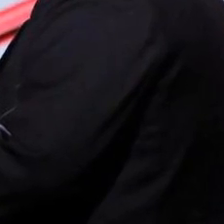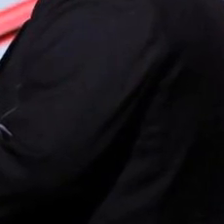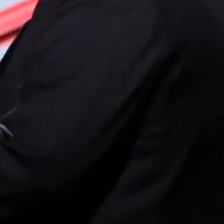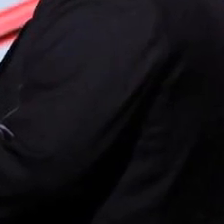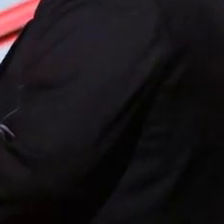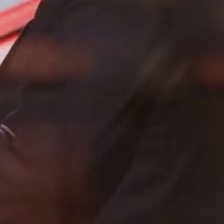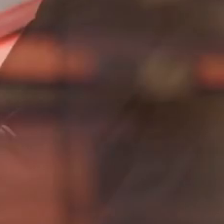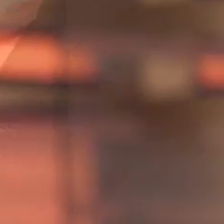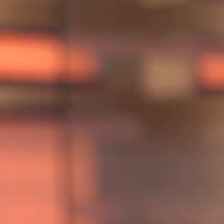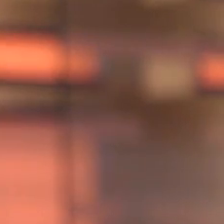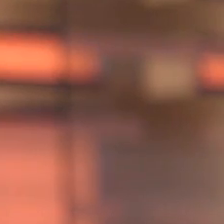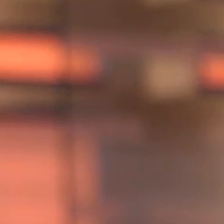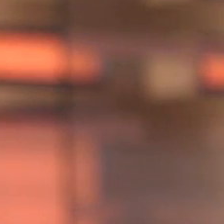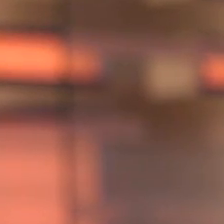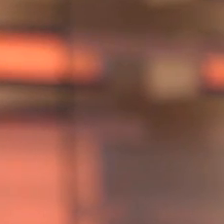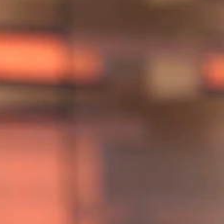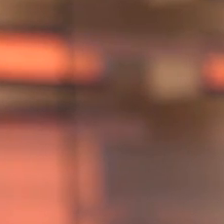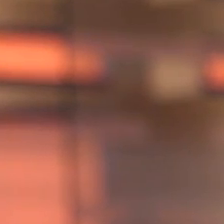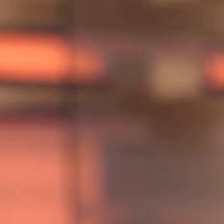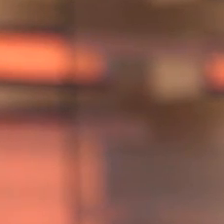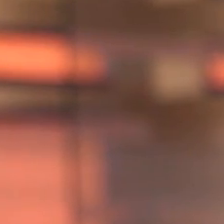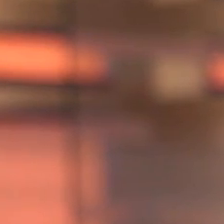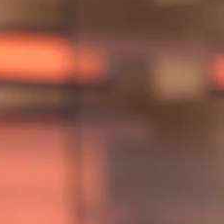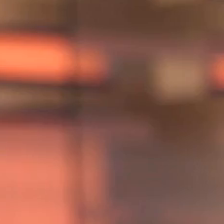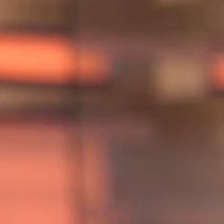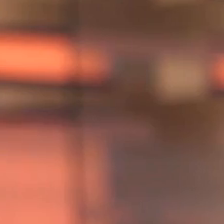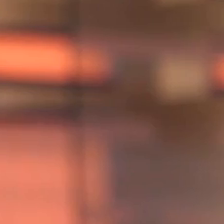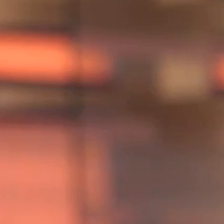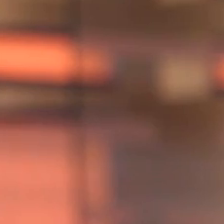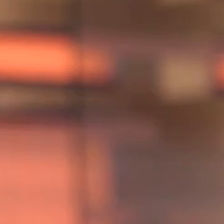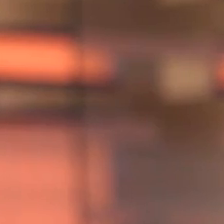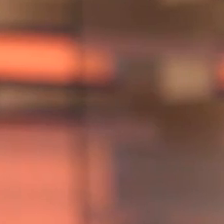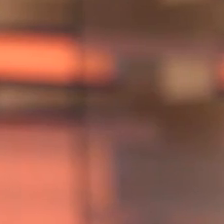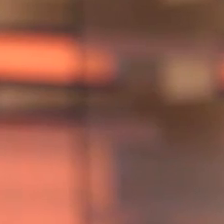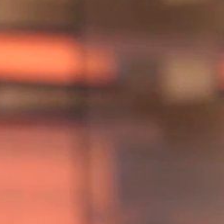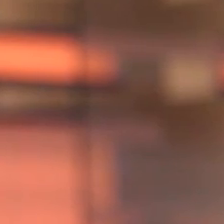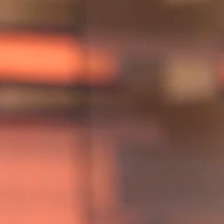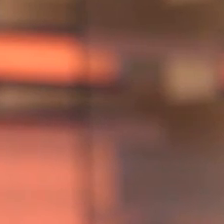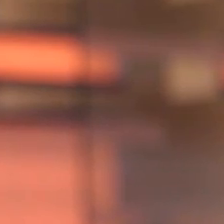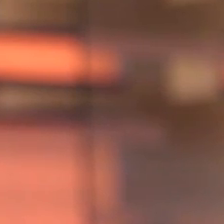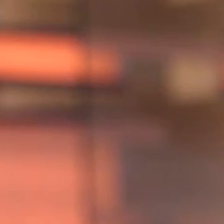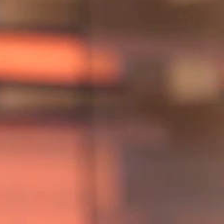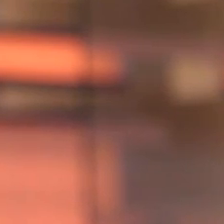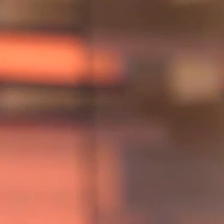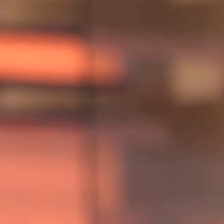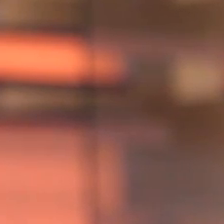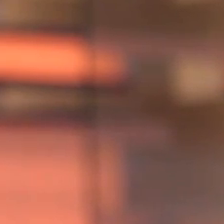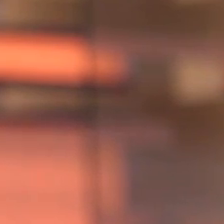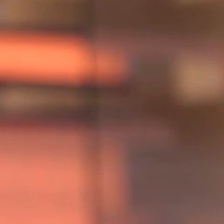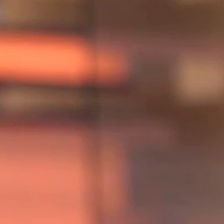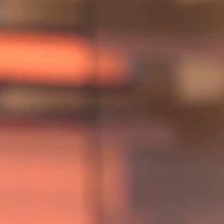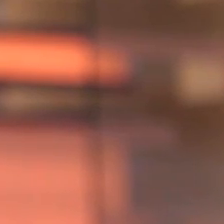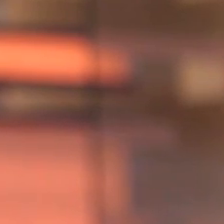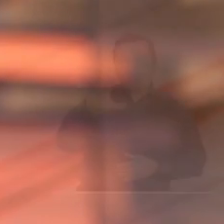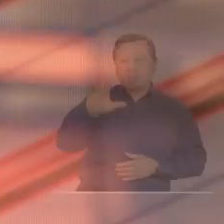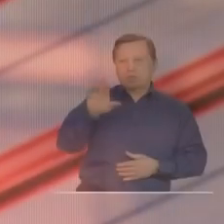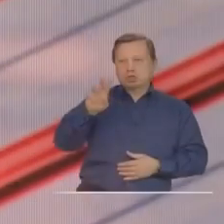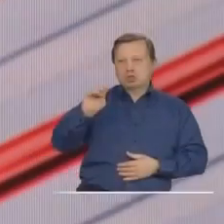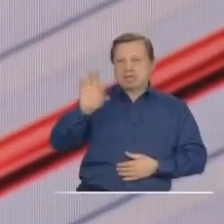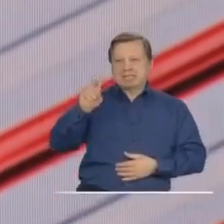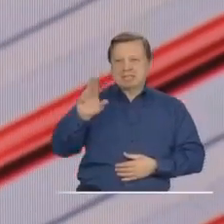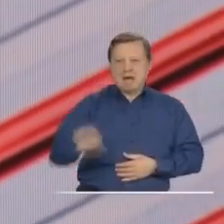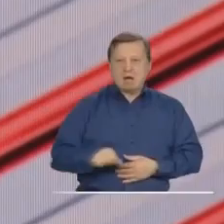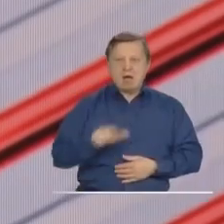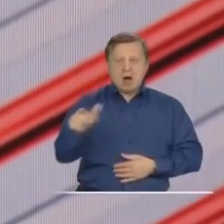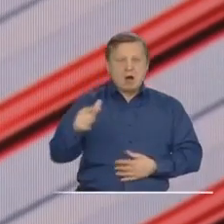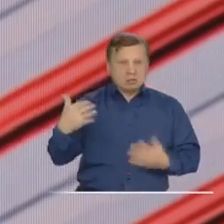merytoryczne marek jakóbiak o dziwo wypadł słabo merytorycznie według mnie to kwestia krótkiego czasu na odpowiedź niektóre